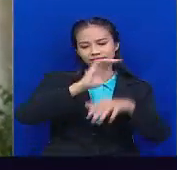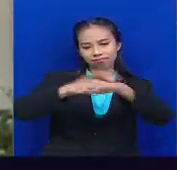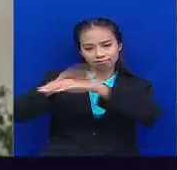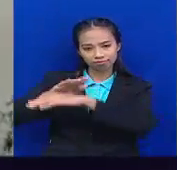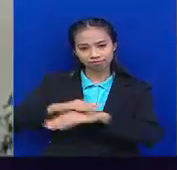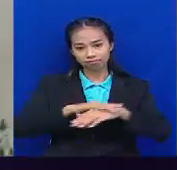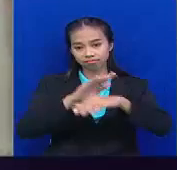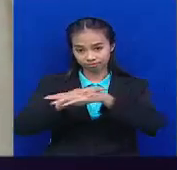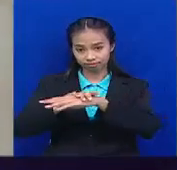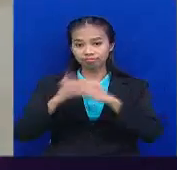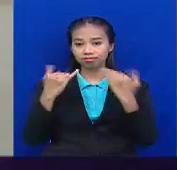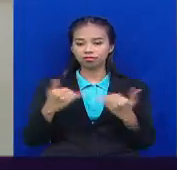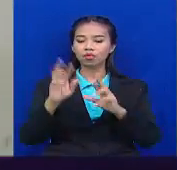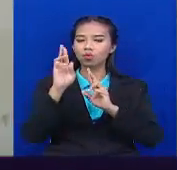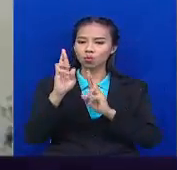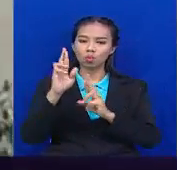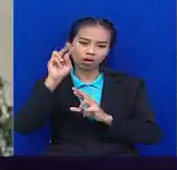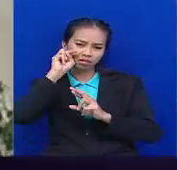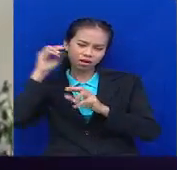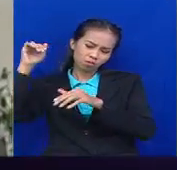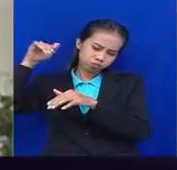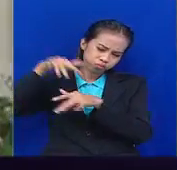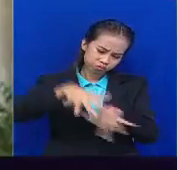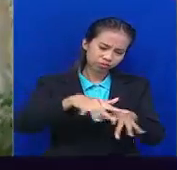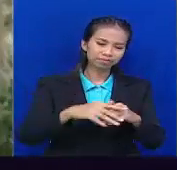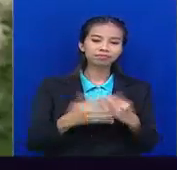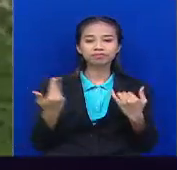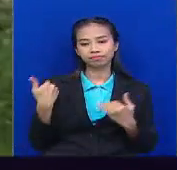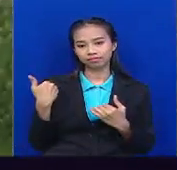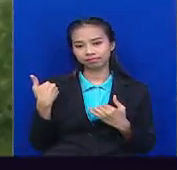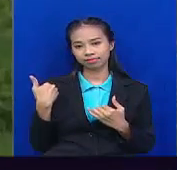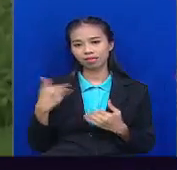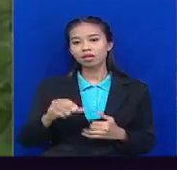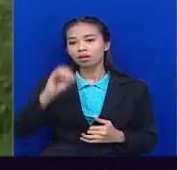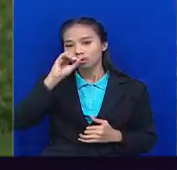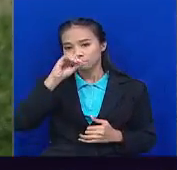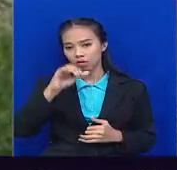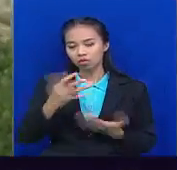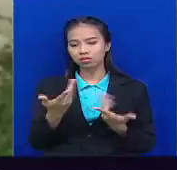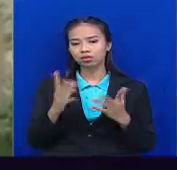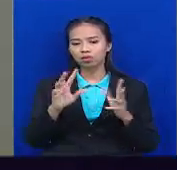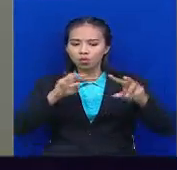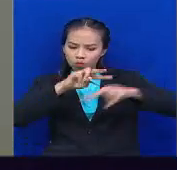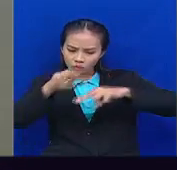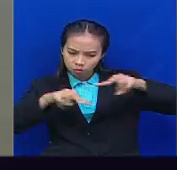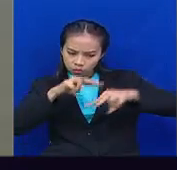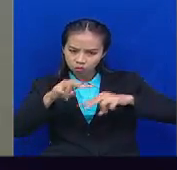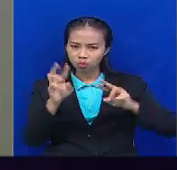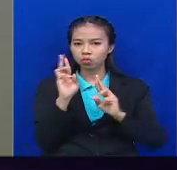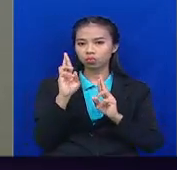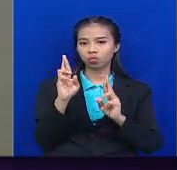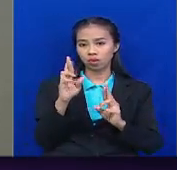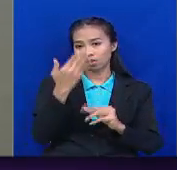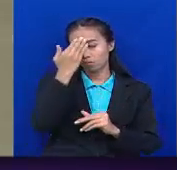ในพื้นที่เฝ้าระวังน้ำป่าไหลหลากเข้าท่วมบ้านเรือนพร้อมให้ประชาชนในพื้นที่เสี่ยงภัยเฝ้าระวังเนื่องจากว่าขณะ